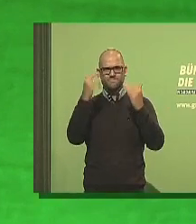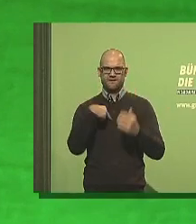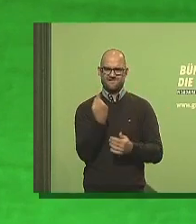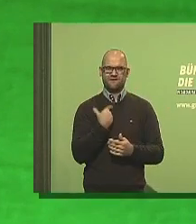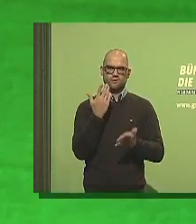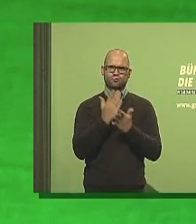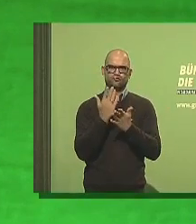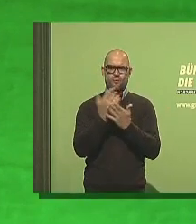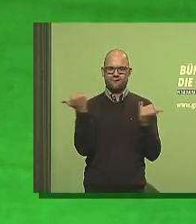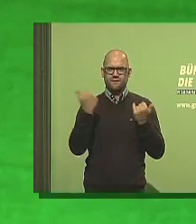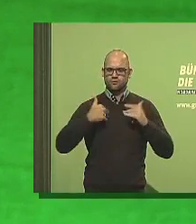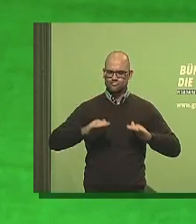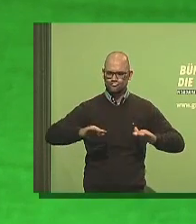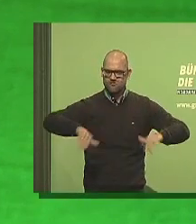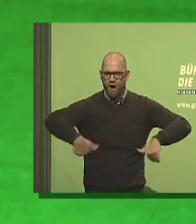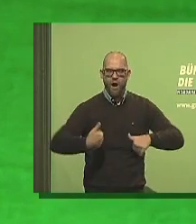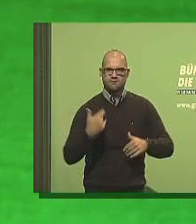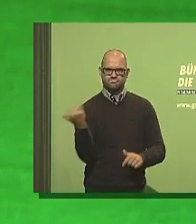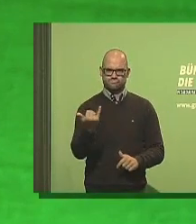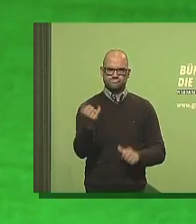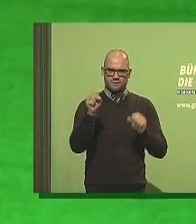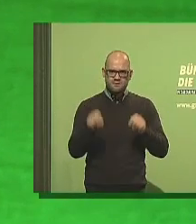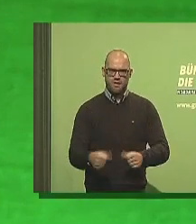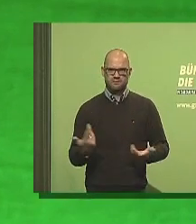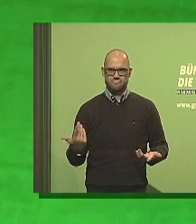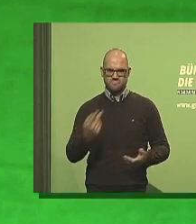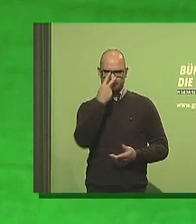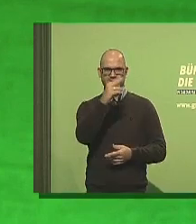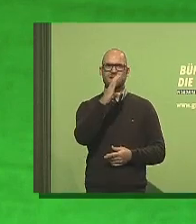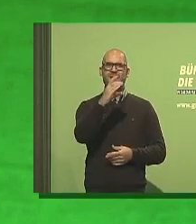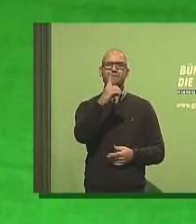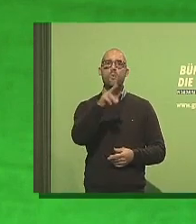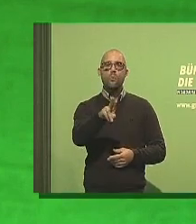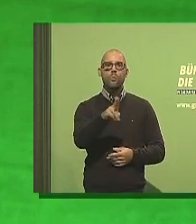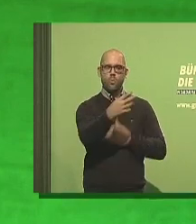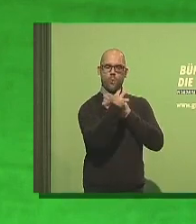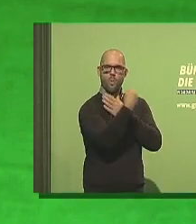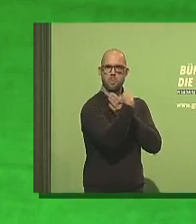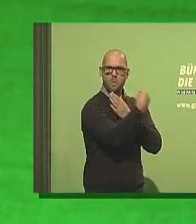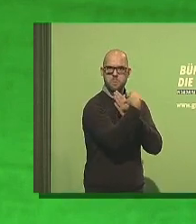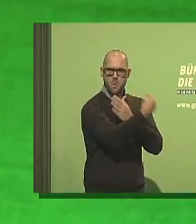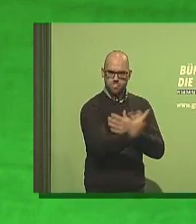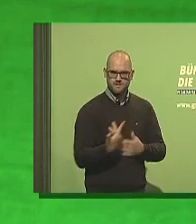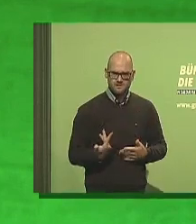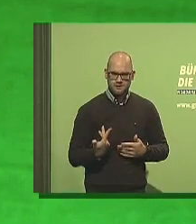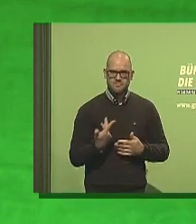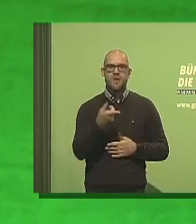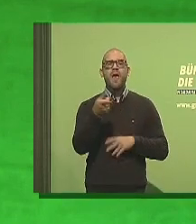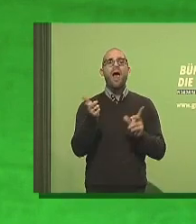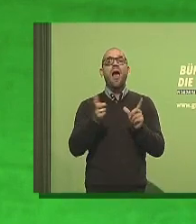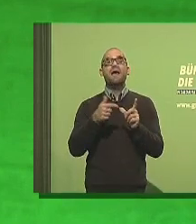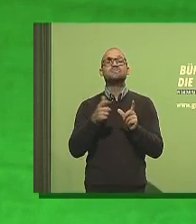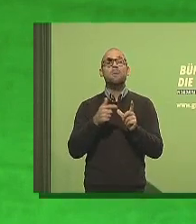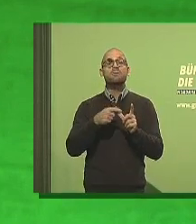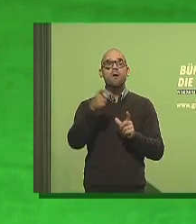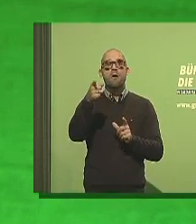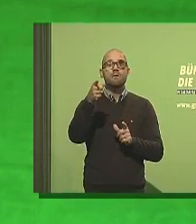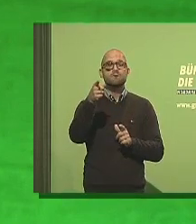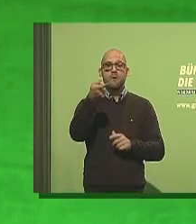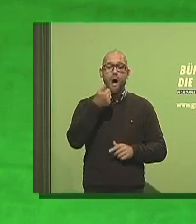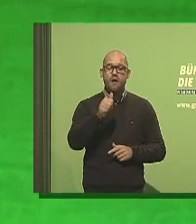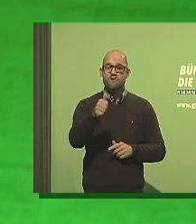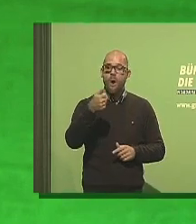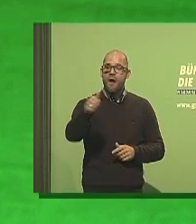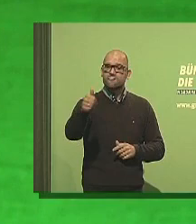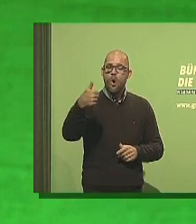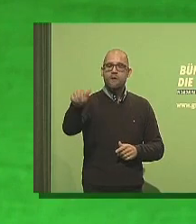Pool-Position. Das sehen wir daran, dass sich die CDU an uns abarbeitet. Das sehen wir auch daran, dass uns aus der SPD jede Woche jemand anders